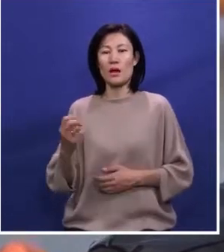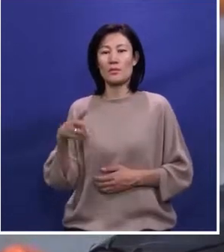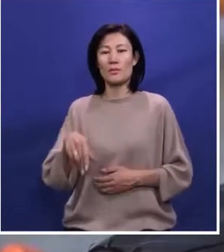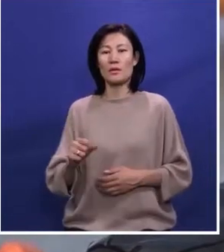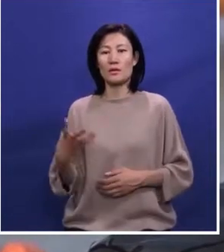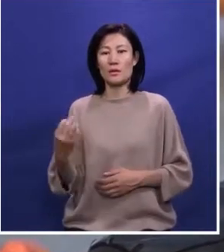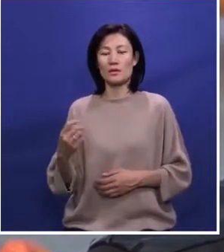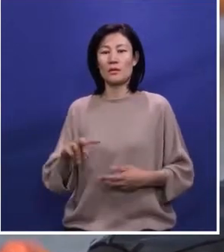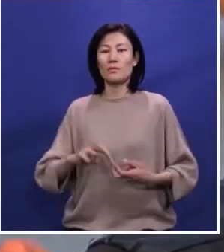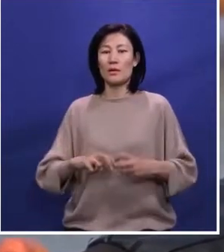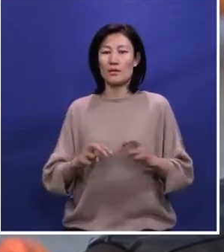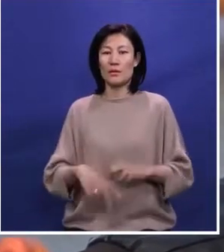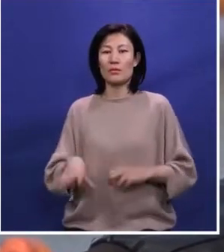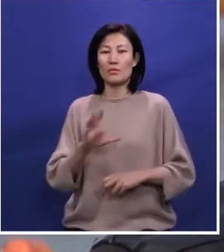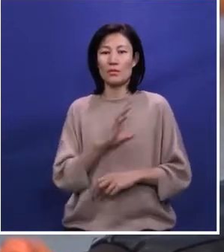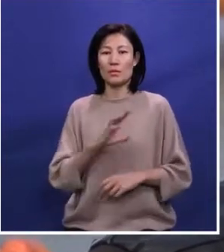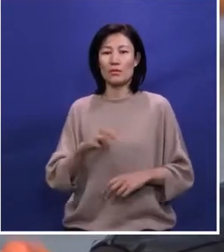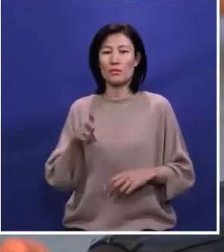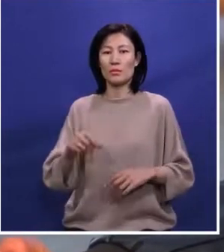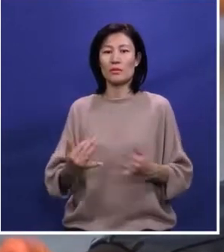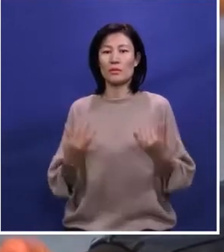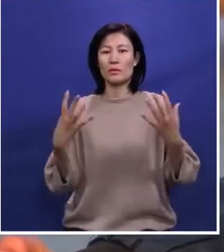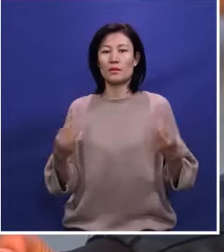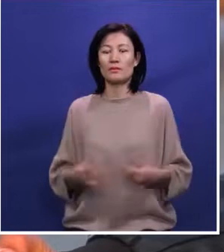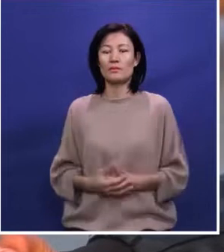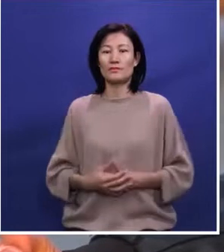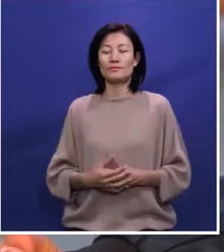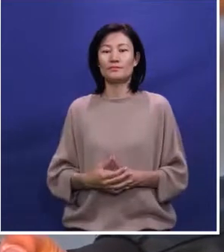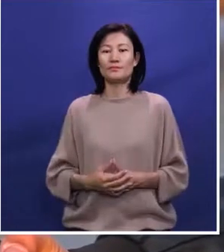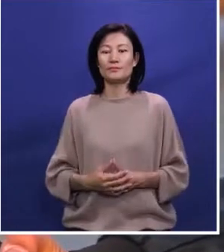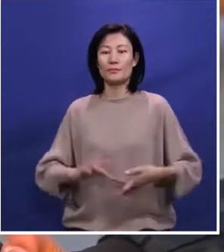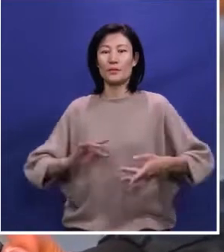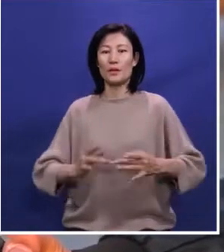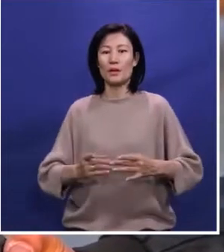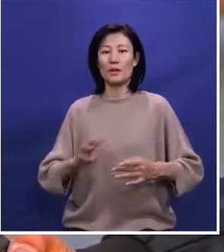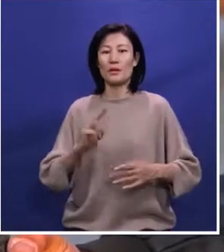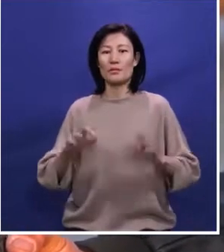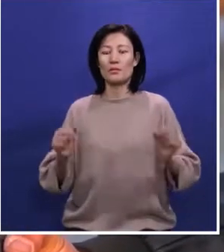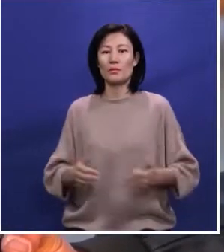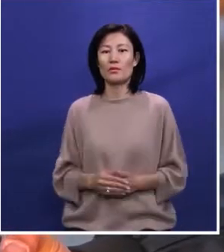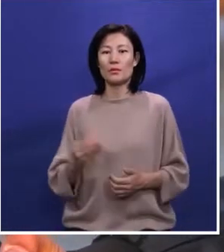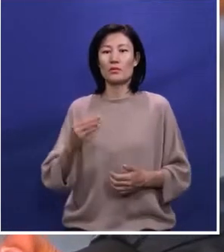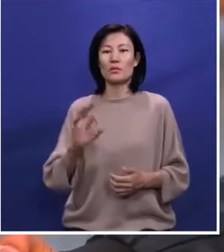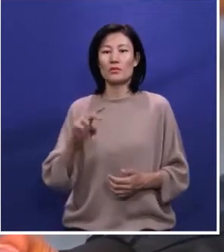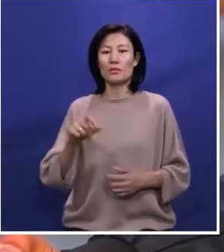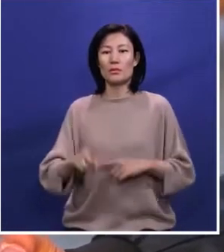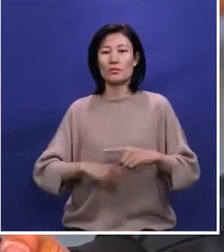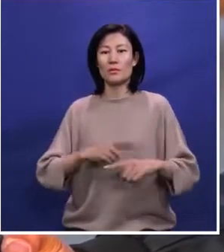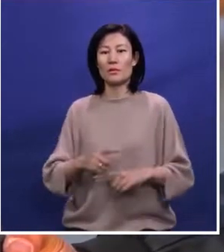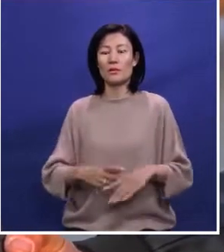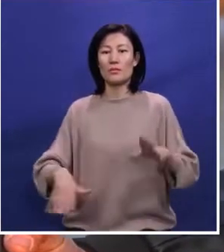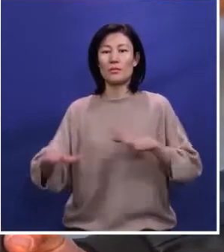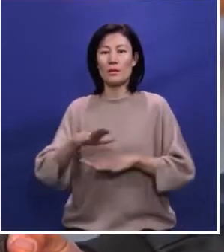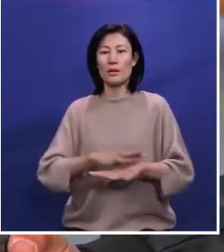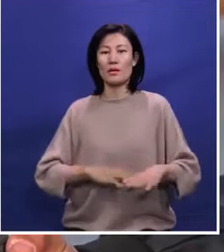байланысты кішкене қиындықтар туындады. Бірақ соның өзінде қазіргі кезде біршама әлеуметтік нысандар, жолға байланысты нысандардың